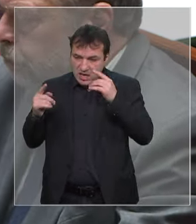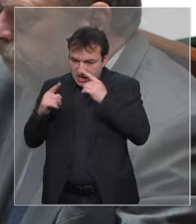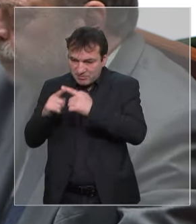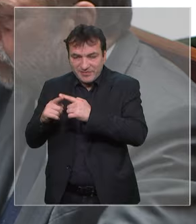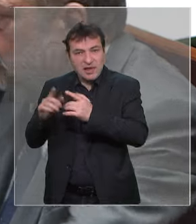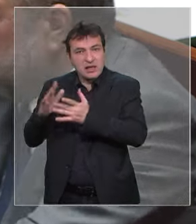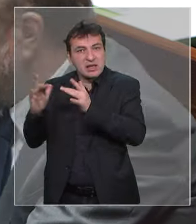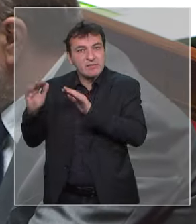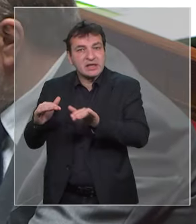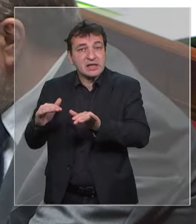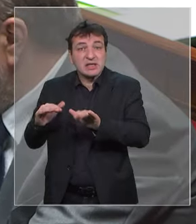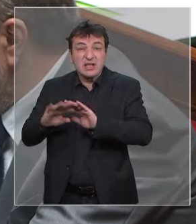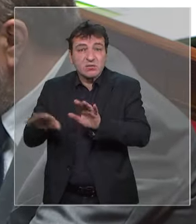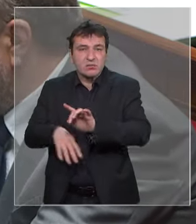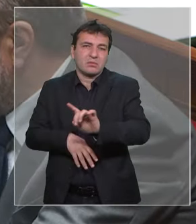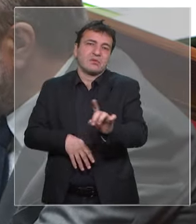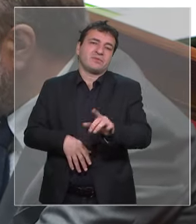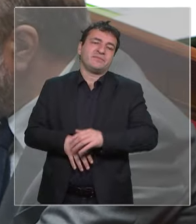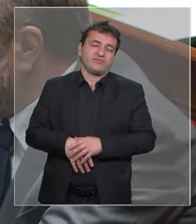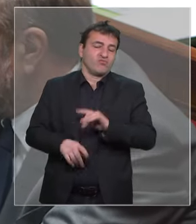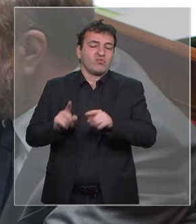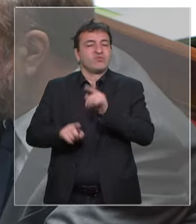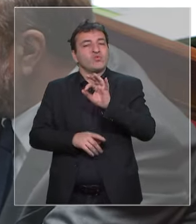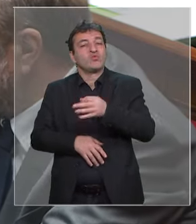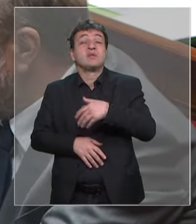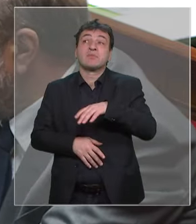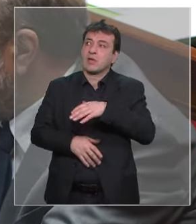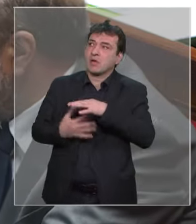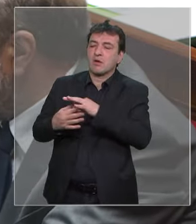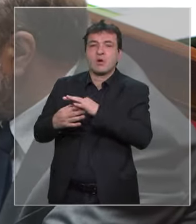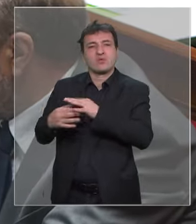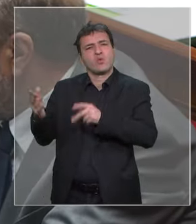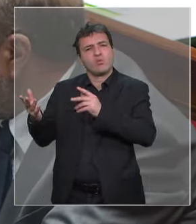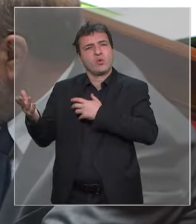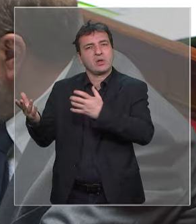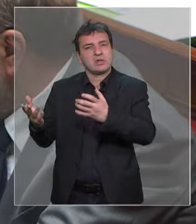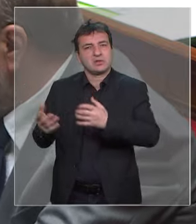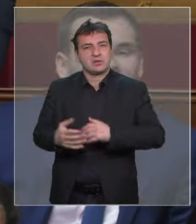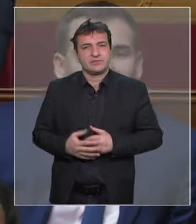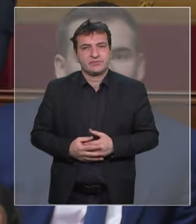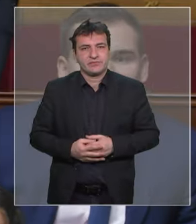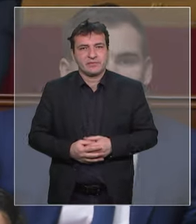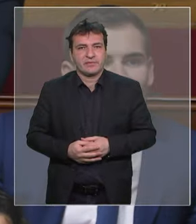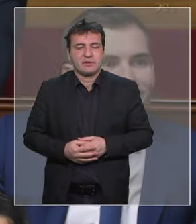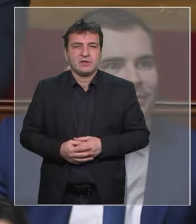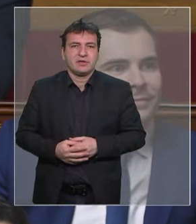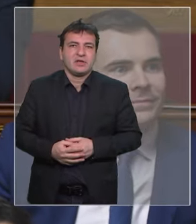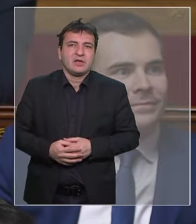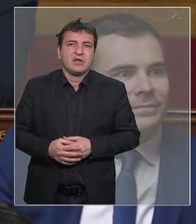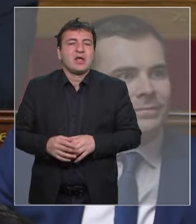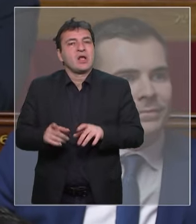élément important, mais elle ne résume pas du tout la richesse des relations entre nos deux pays. Ensuite,